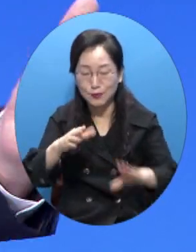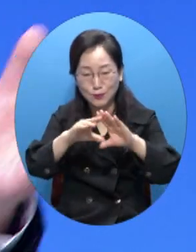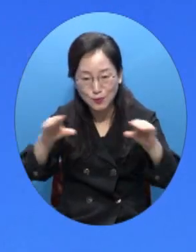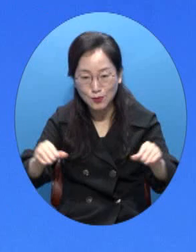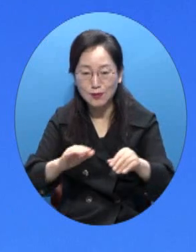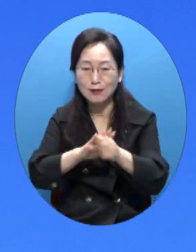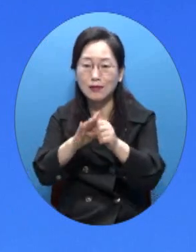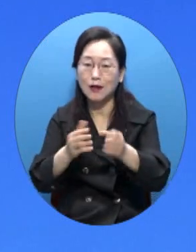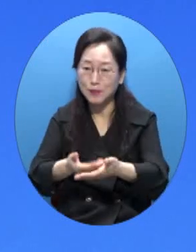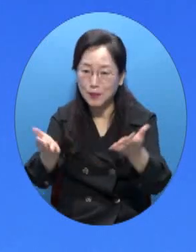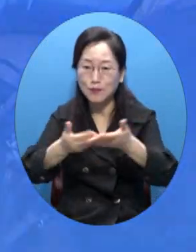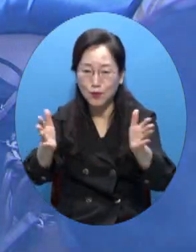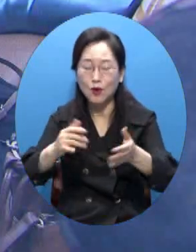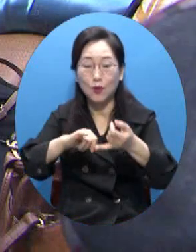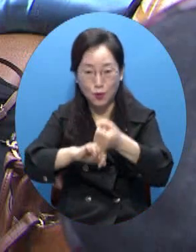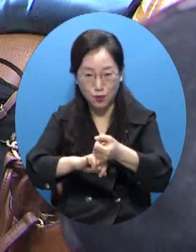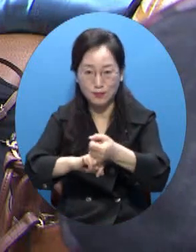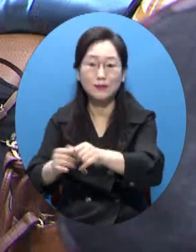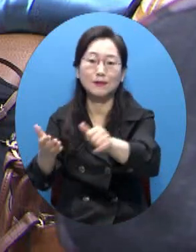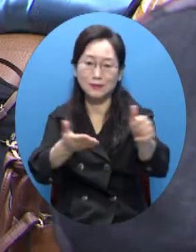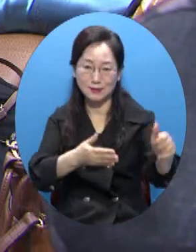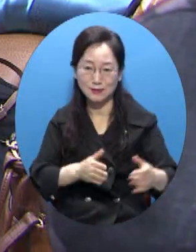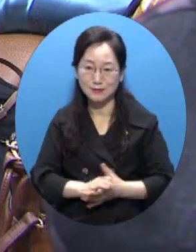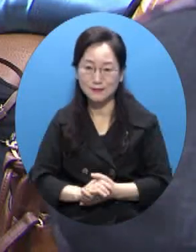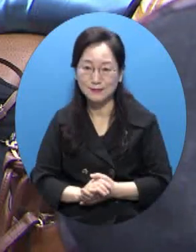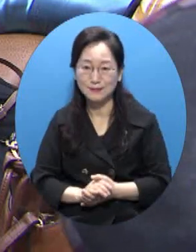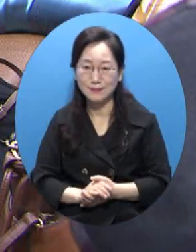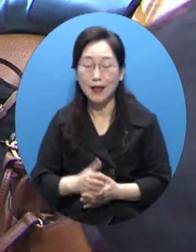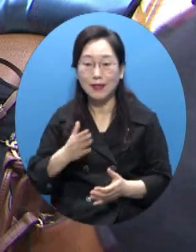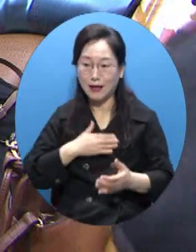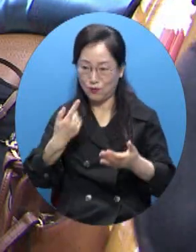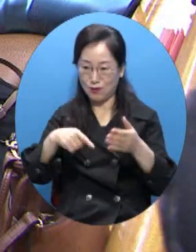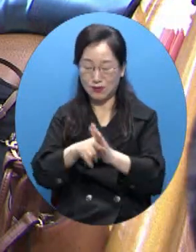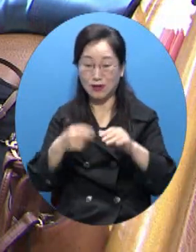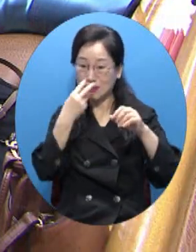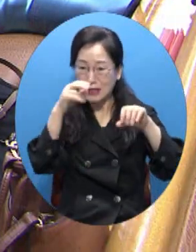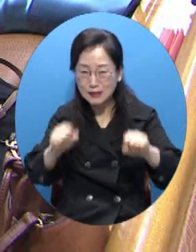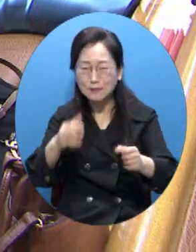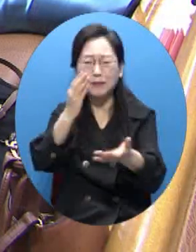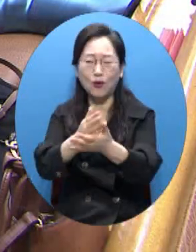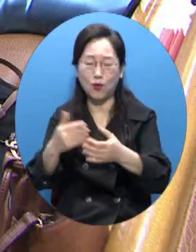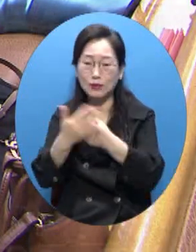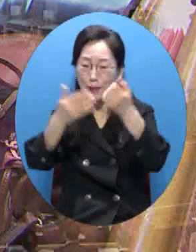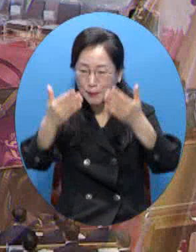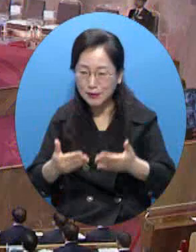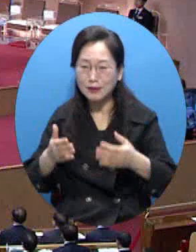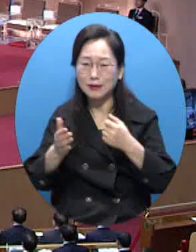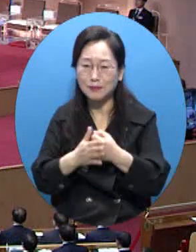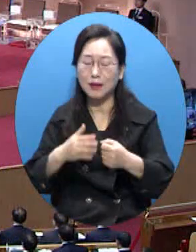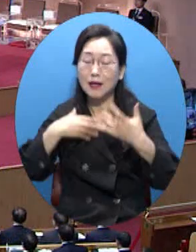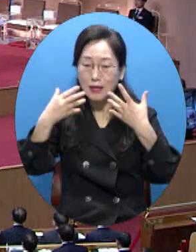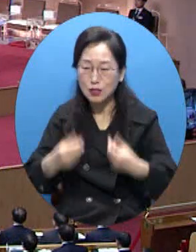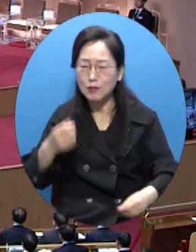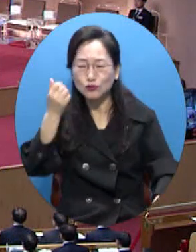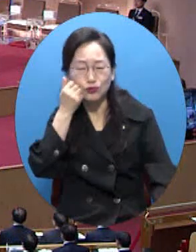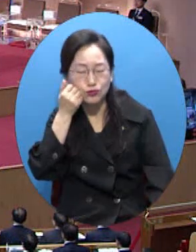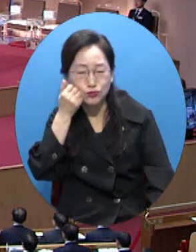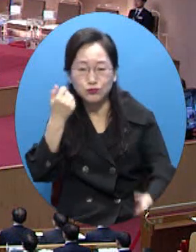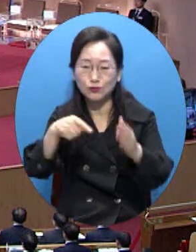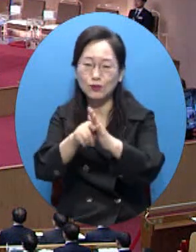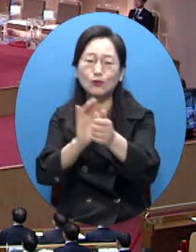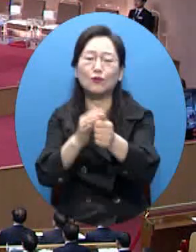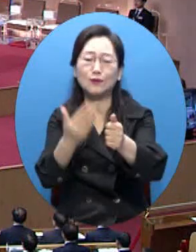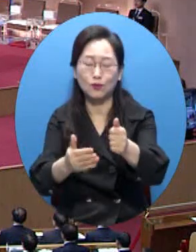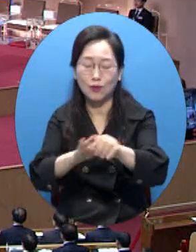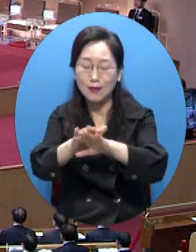사랑을 베푸는 주님의 자녀들이 되어야 될 것입니다. 나를 위해서 살지 말고 이제는 은혜 받은 내가 절망에 처한 이웃을 위해 살아가는